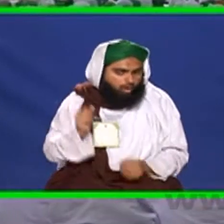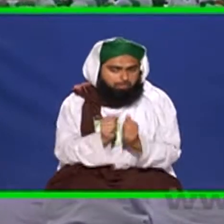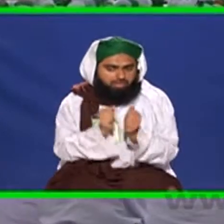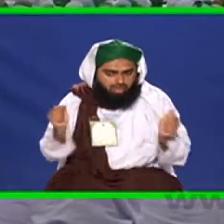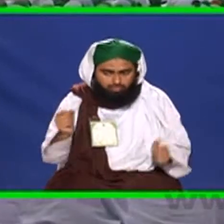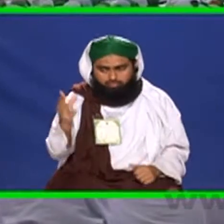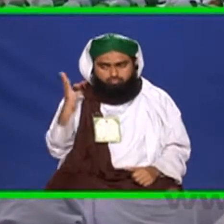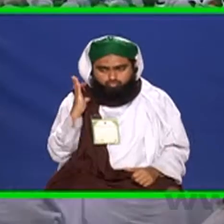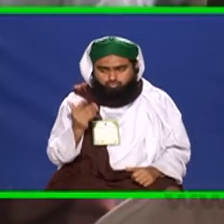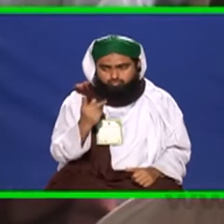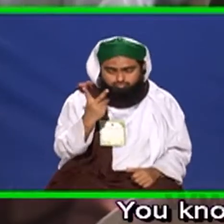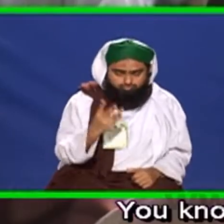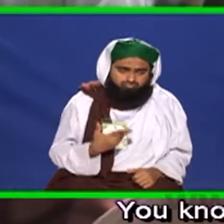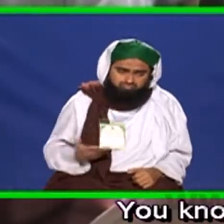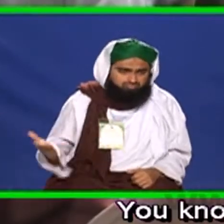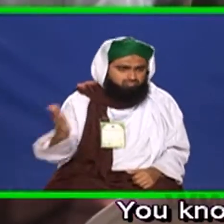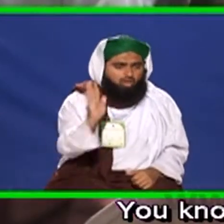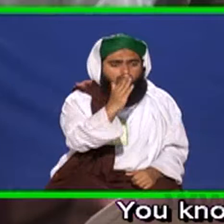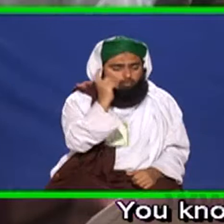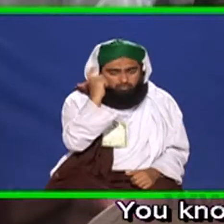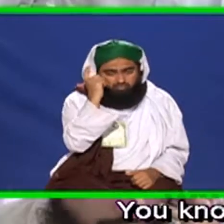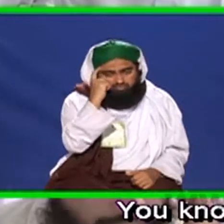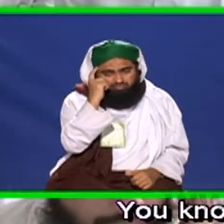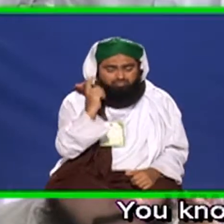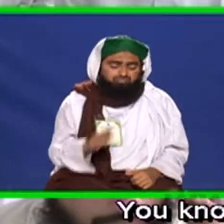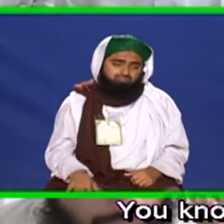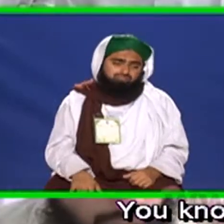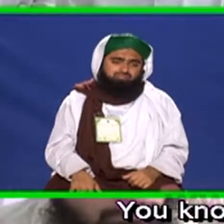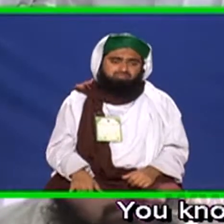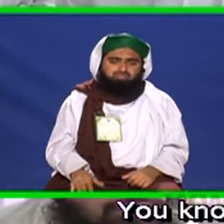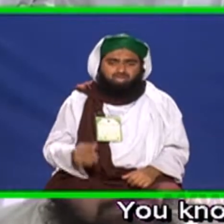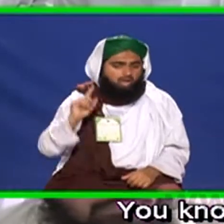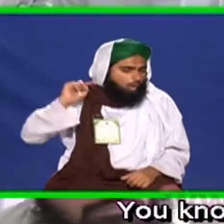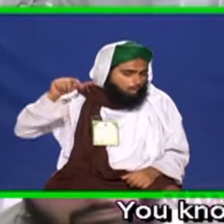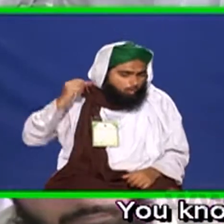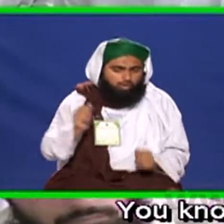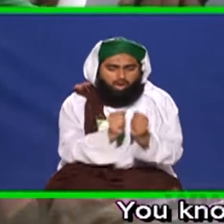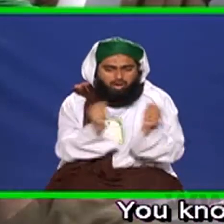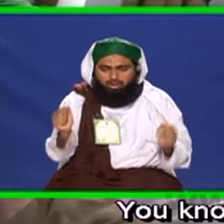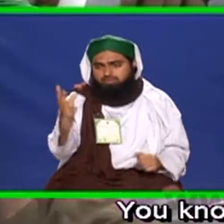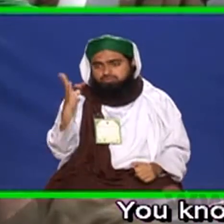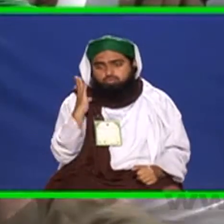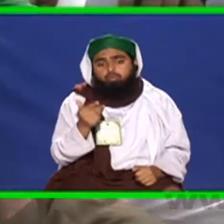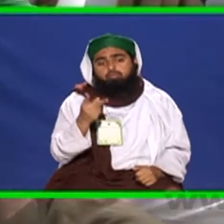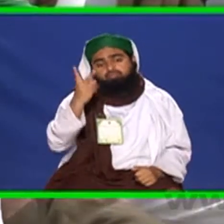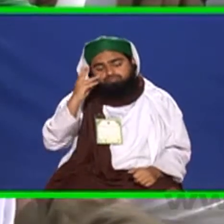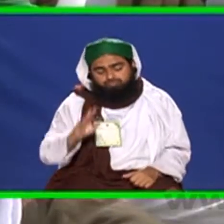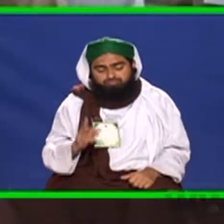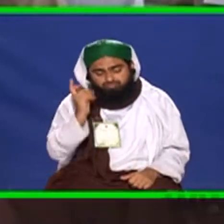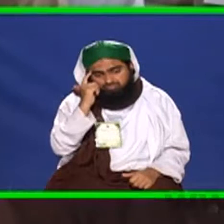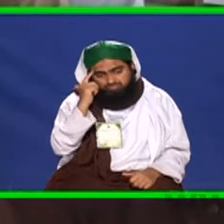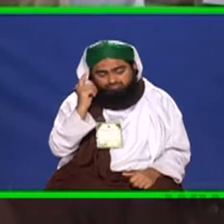کبھی یہ سوچا ہے یا نہیں سوچا آپ کو پتا، میں تو سوچتا رہتا تھا کہ یہ غلام آزاد کرنے کا ثواب کتنا ہوتا ہو. تو پھر میں